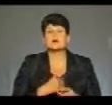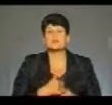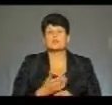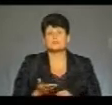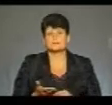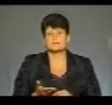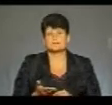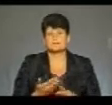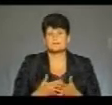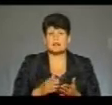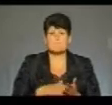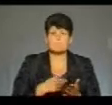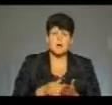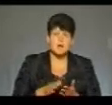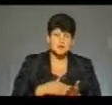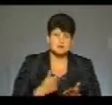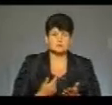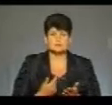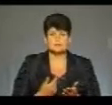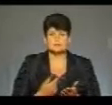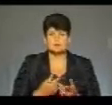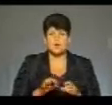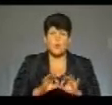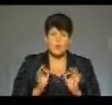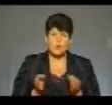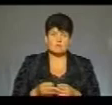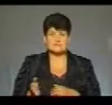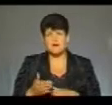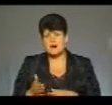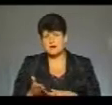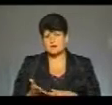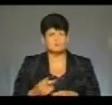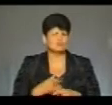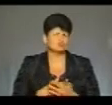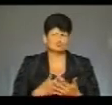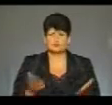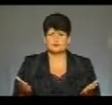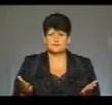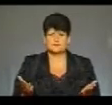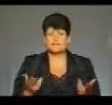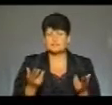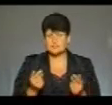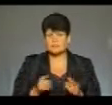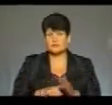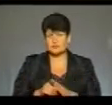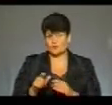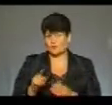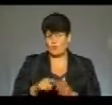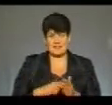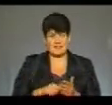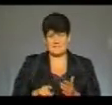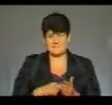бажає. Тобто масло, ковбаса, риба, будь-що. Звичайно, спочатку люди це не